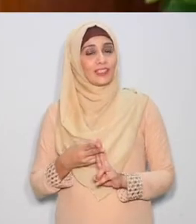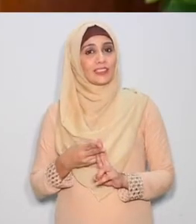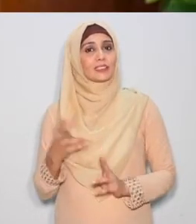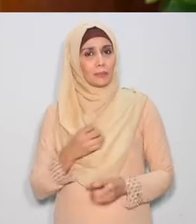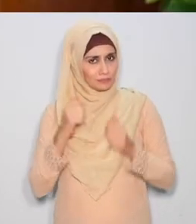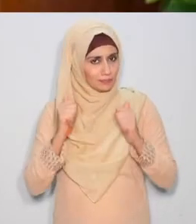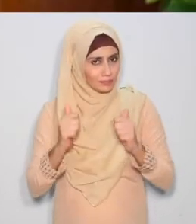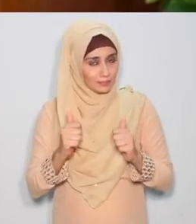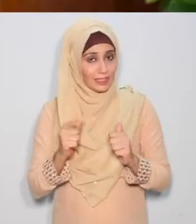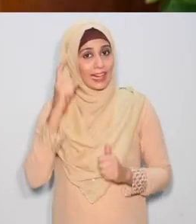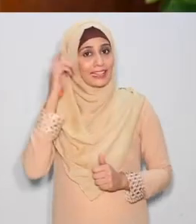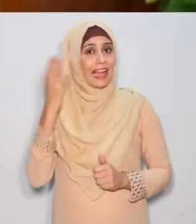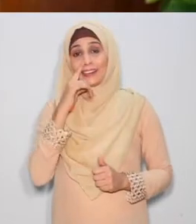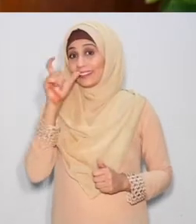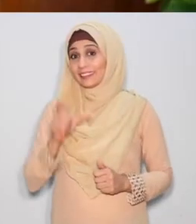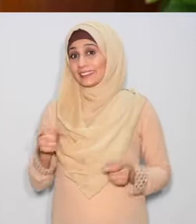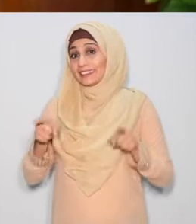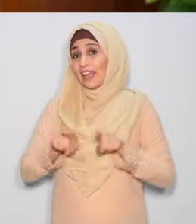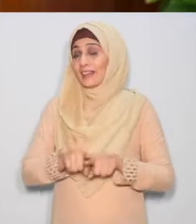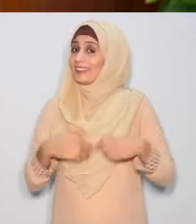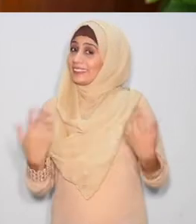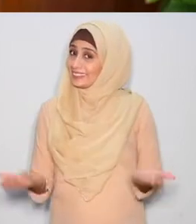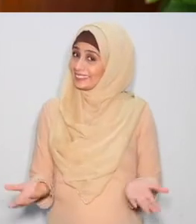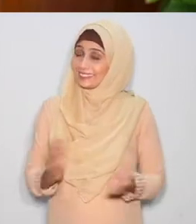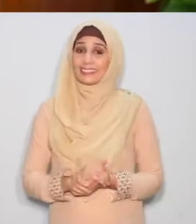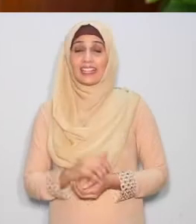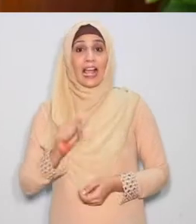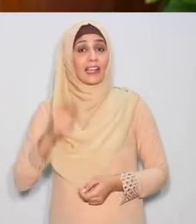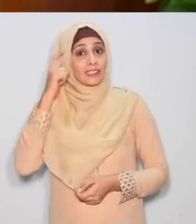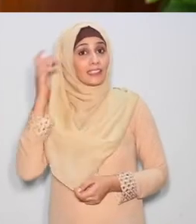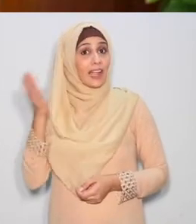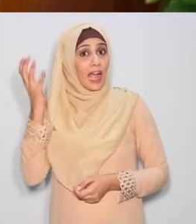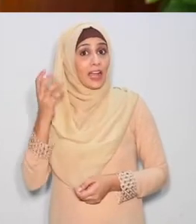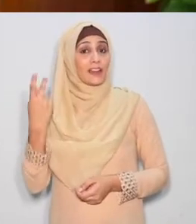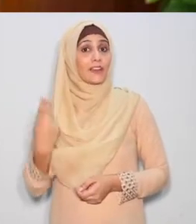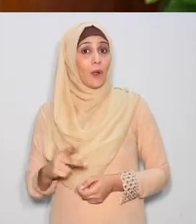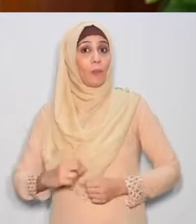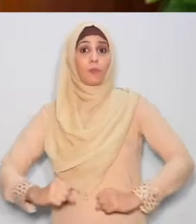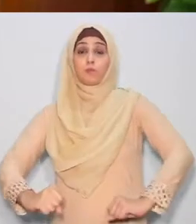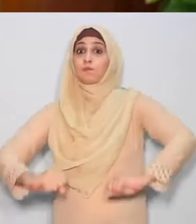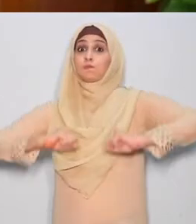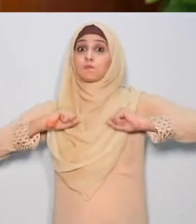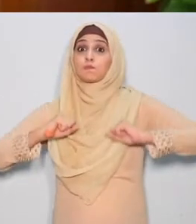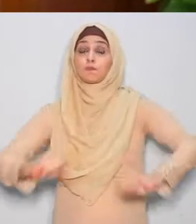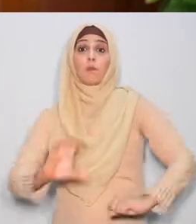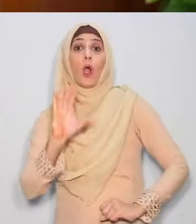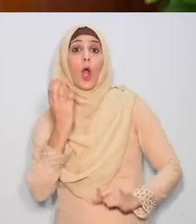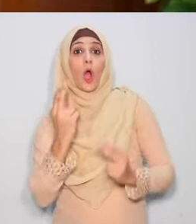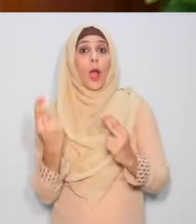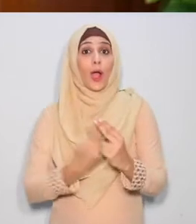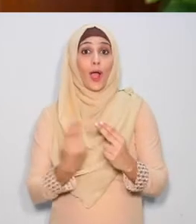अलैकुम दोस्तों, क्या हाल। कहानी आंटी कहानी के साथ हाजिर। आज की कहानी है एक